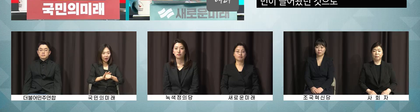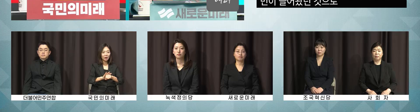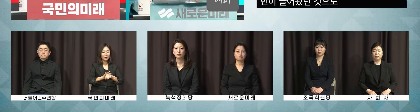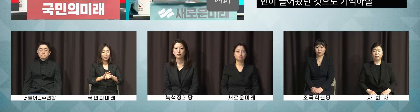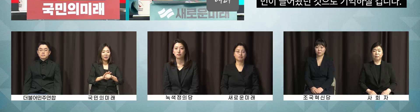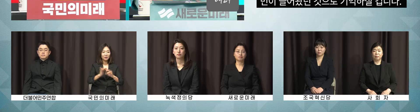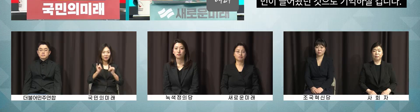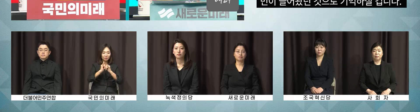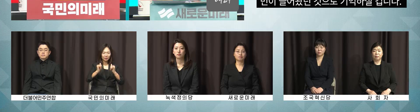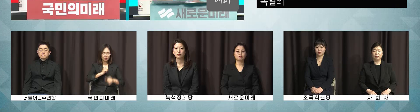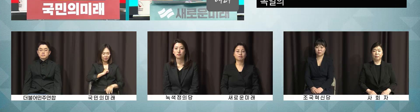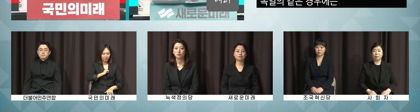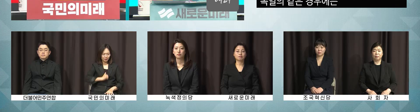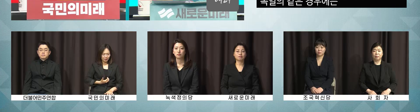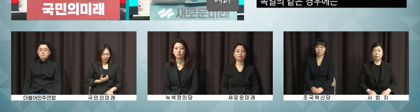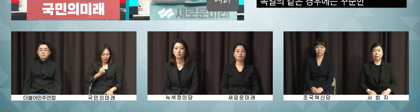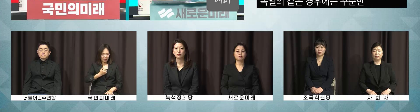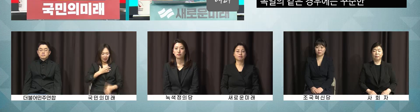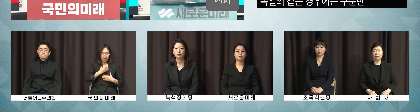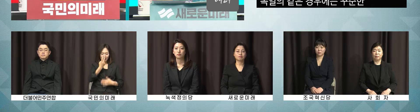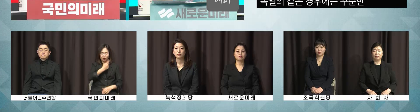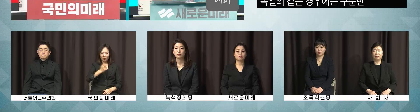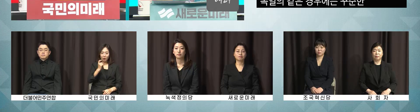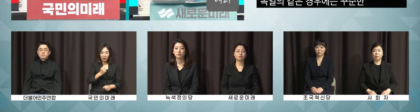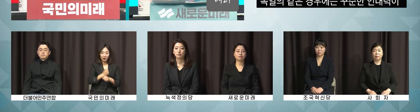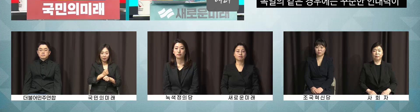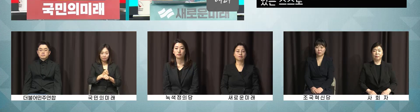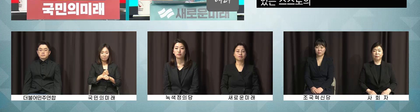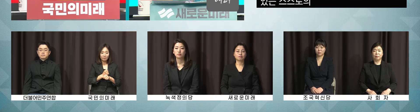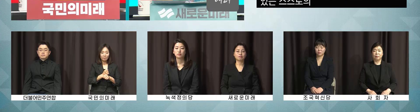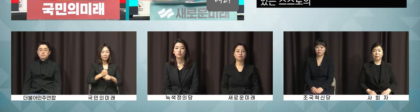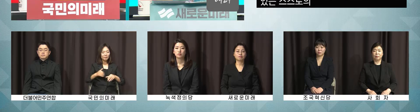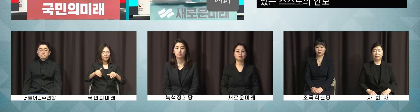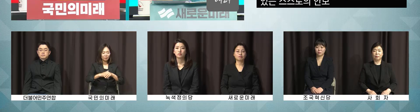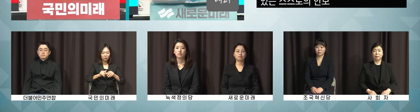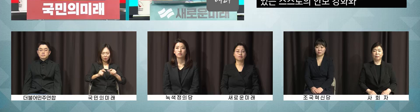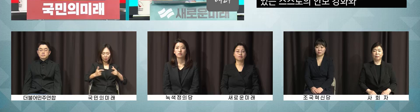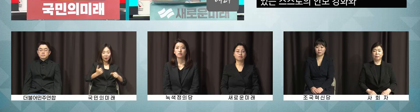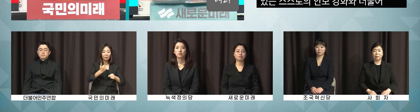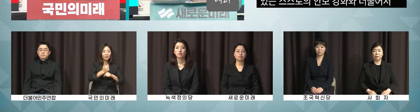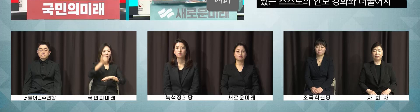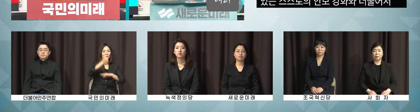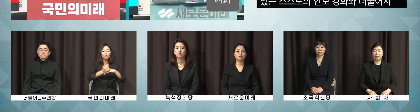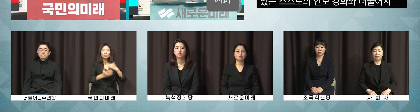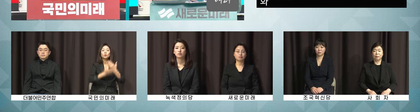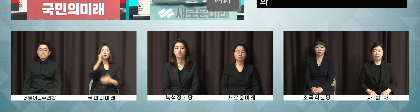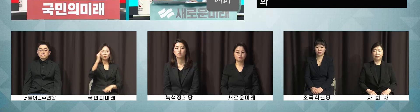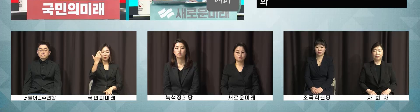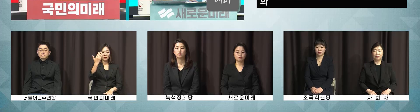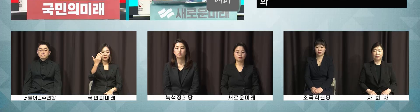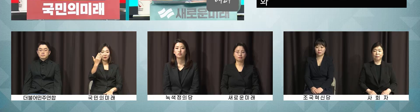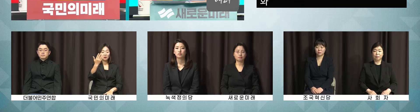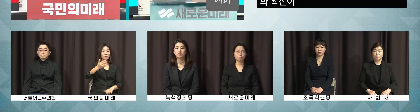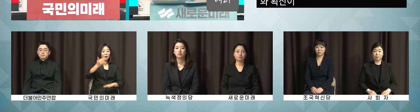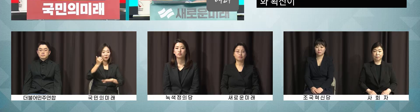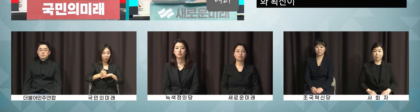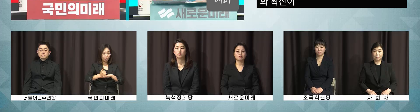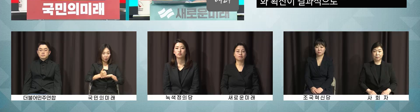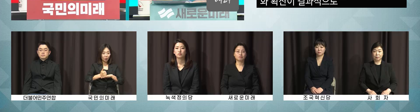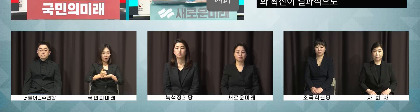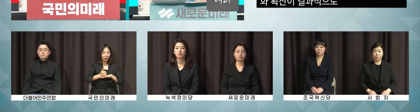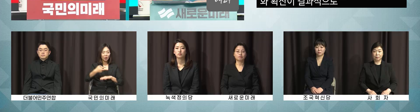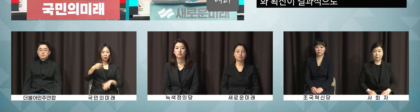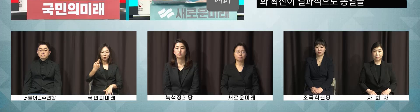그야말로 인내력 있는 스스로의 안보 강화와 더불어서 문화 확산이 결과적으로 통일을 네. 가지고 온 것이다. 결국 알겠습니다.